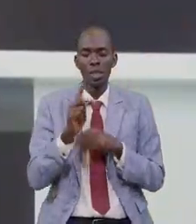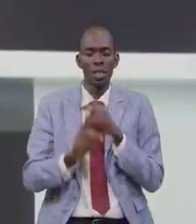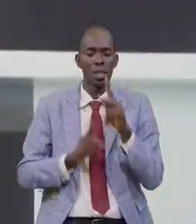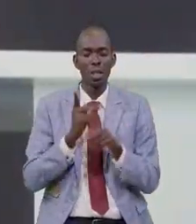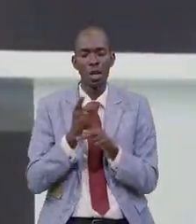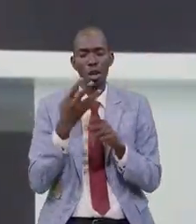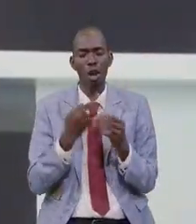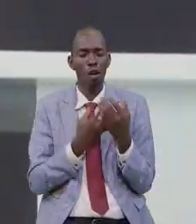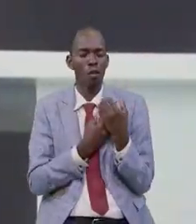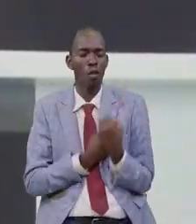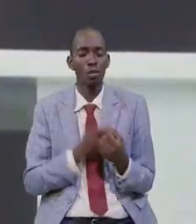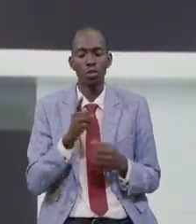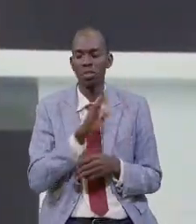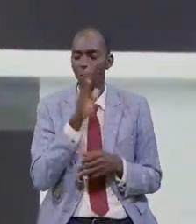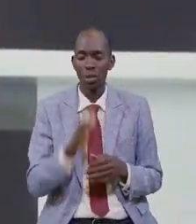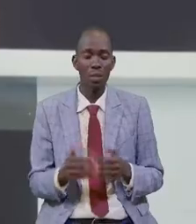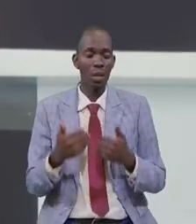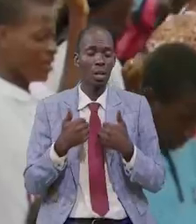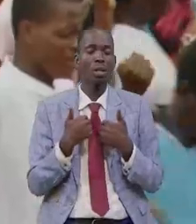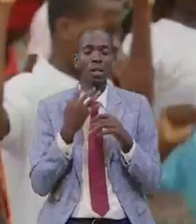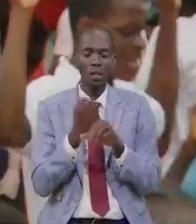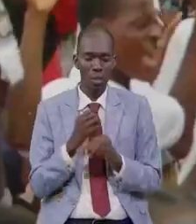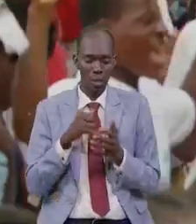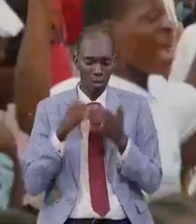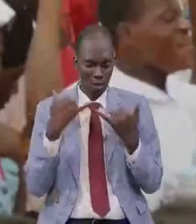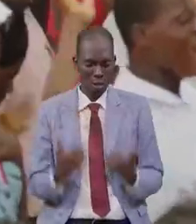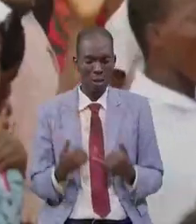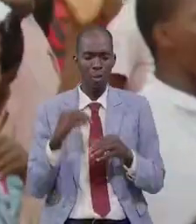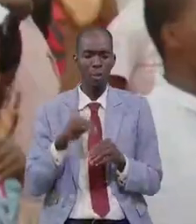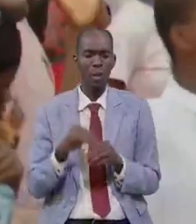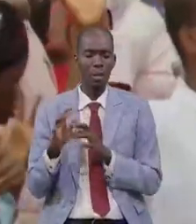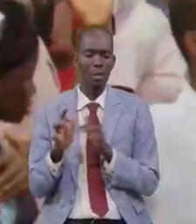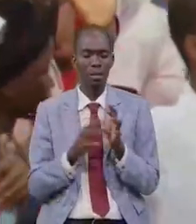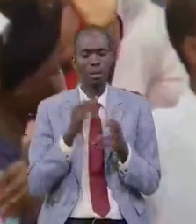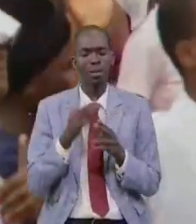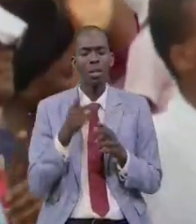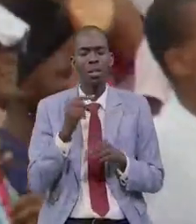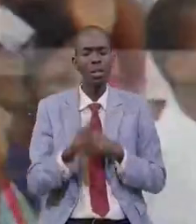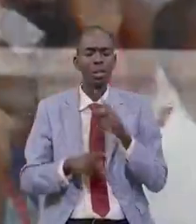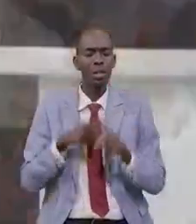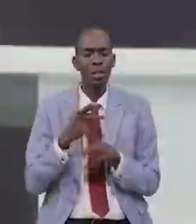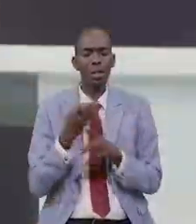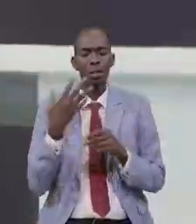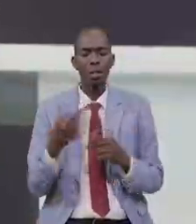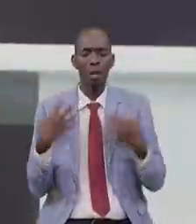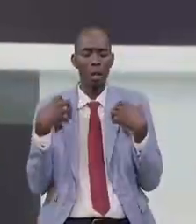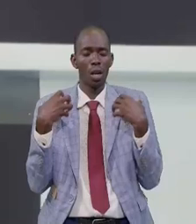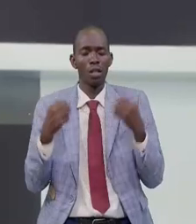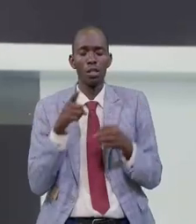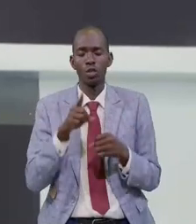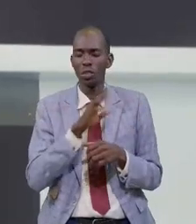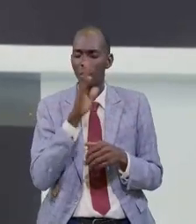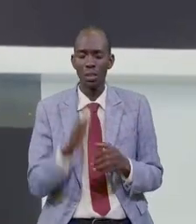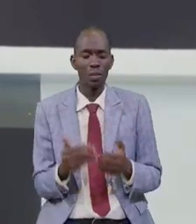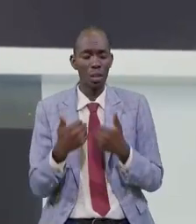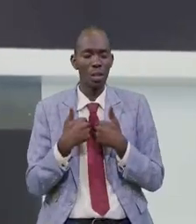confiance que vous n'avez jamais eu recevez ça maintenant au nom de Jésus le type de courage que vous n'avez